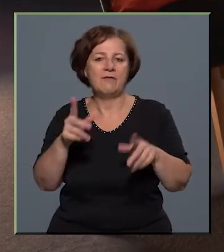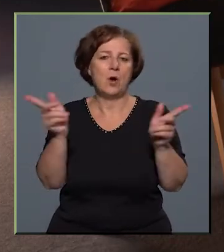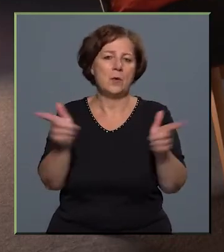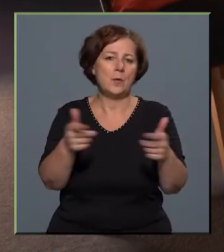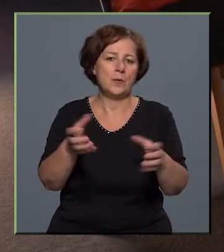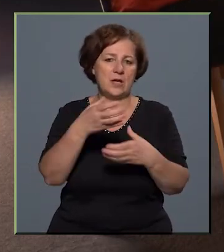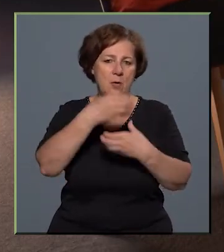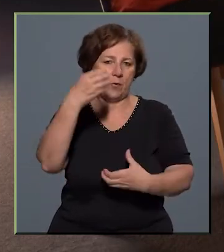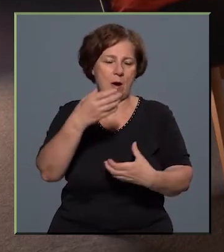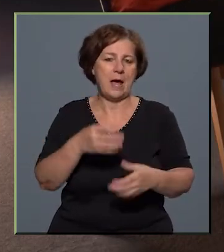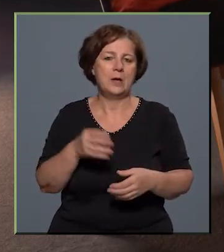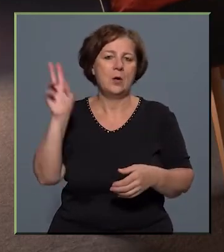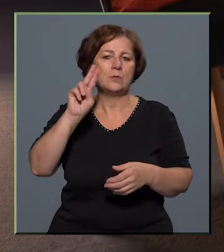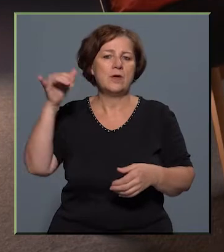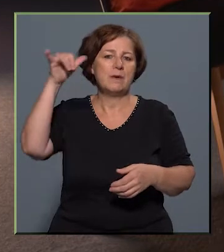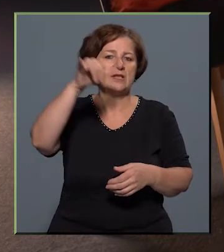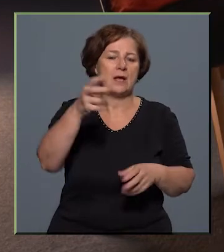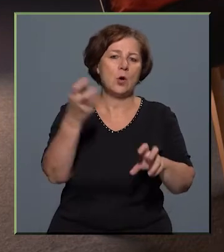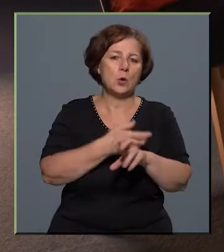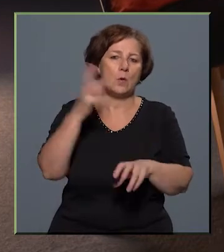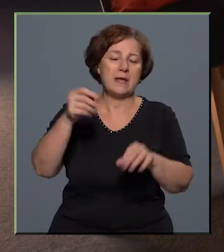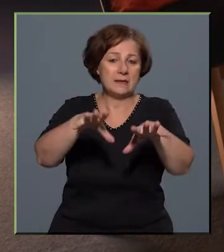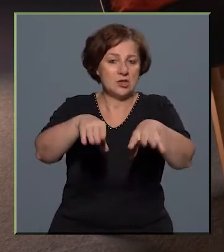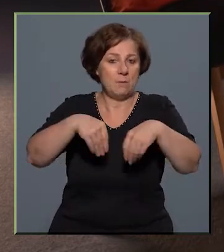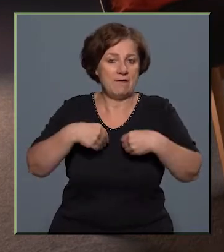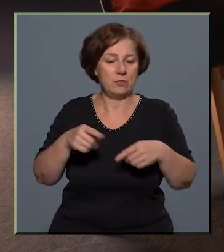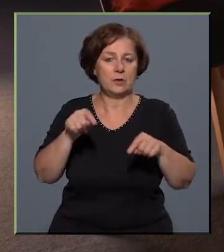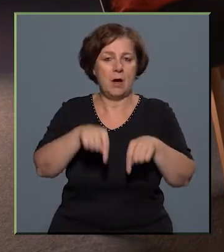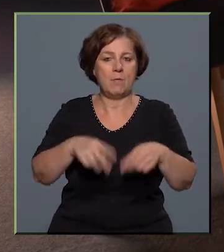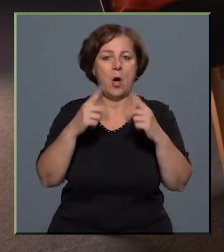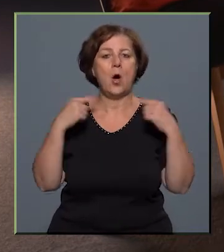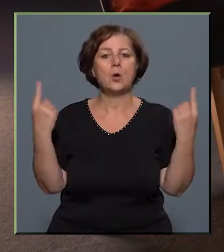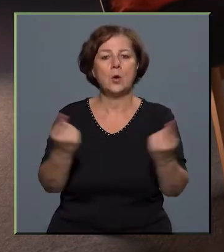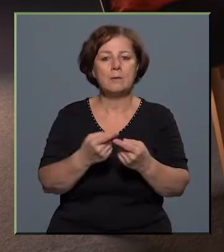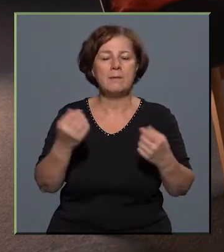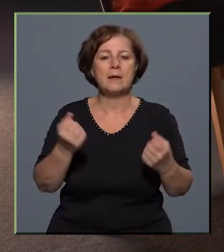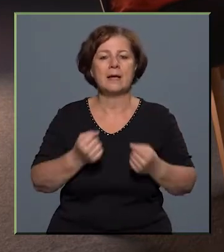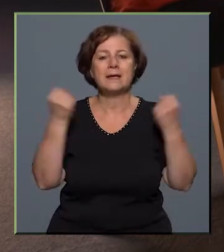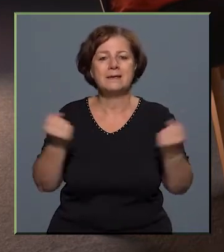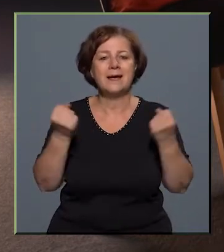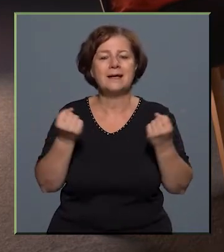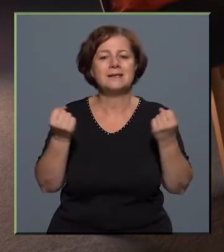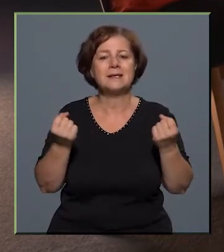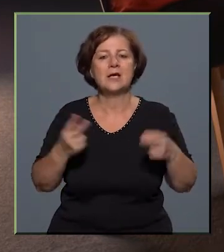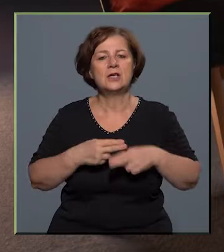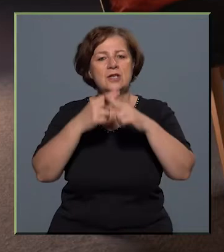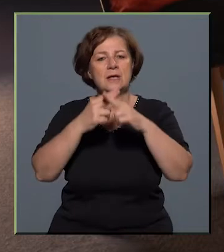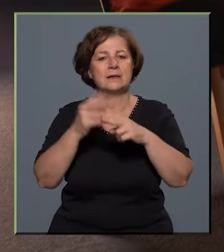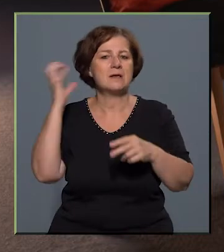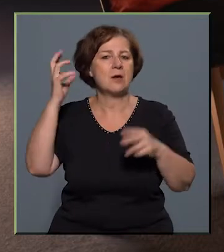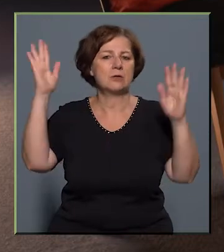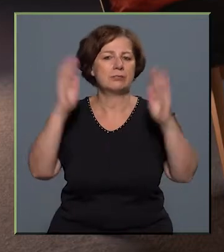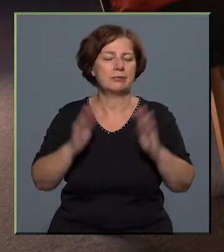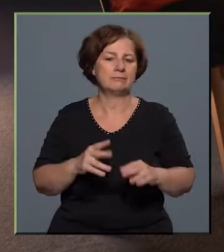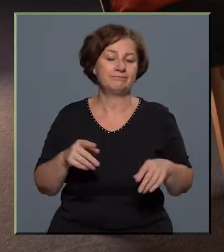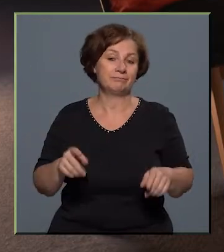hogy a Budapest Airport Kőbányát is befogadta abba a körbe, amelynek igyekszik segíteni, zajcsökkenteni? Attól függ,